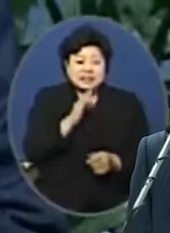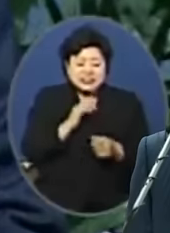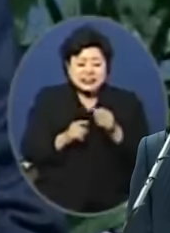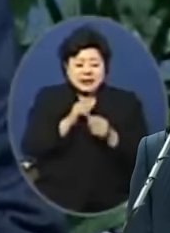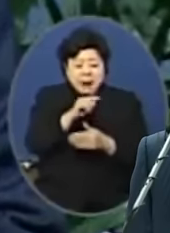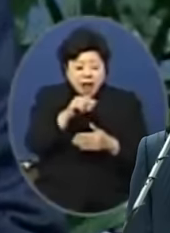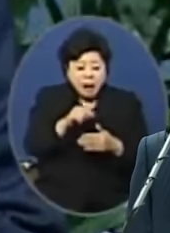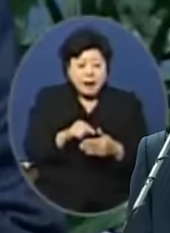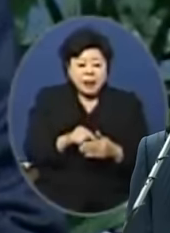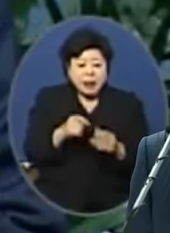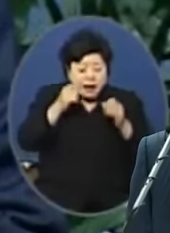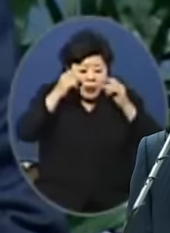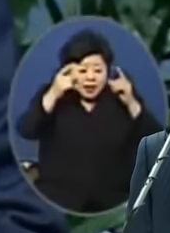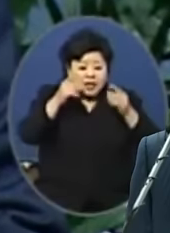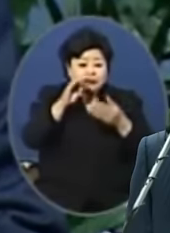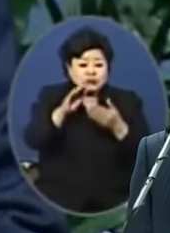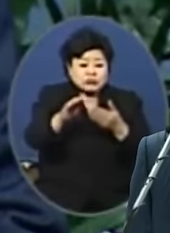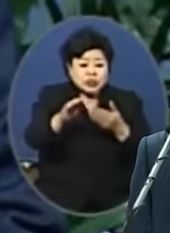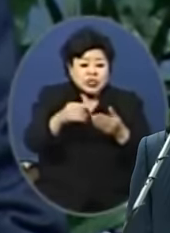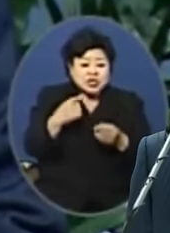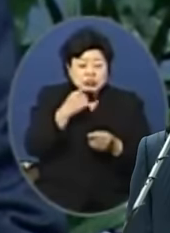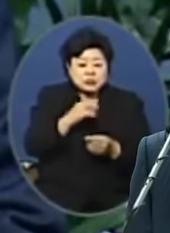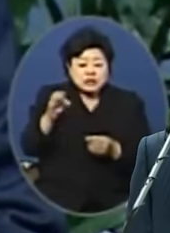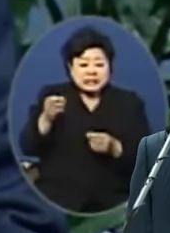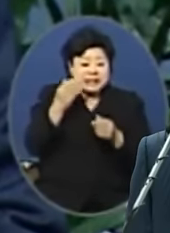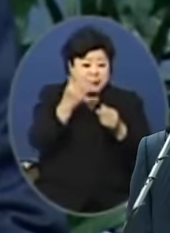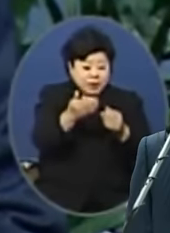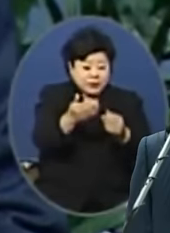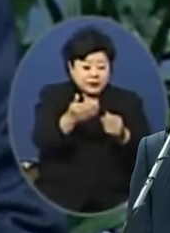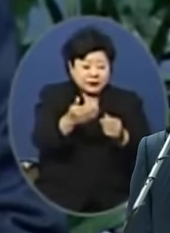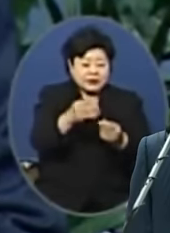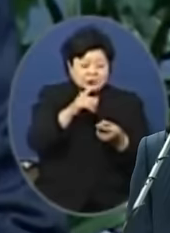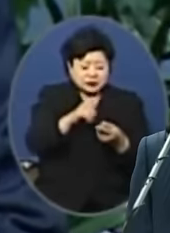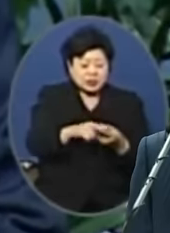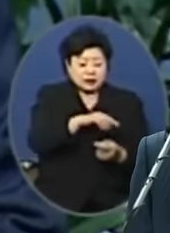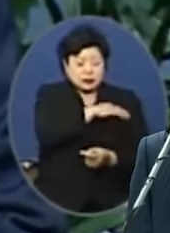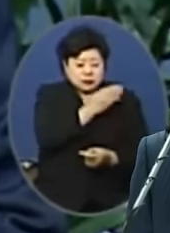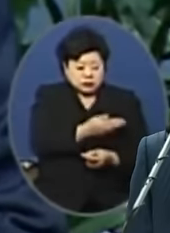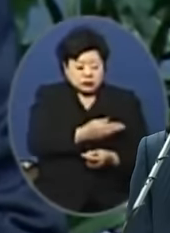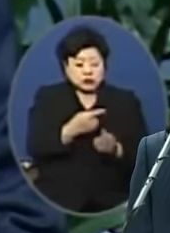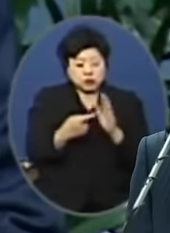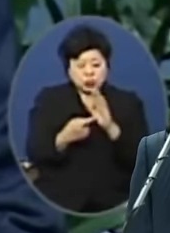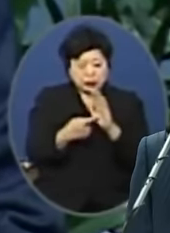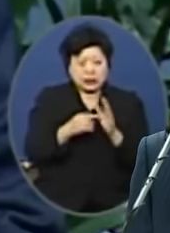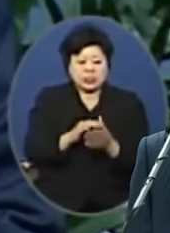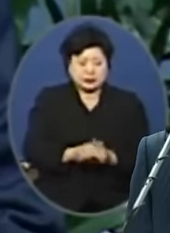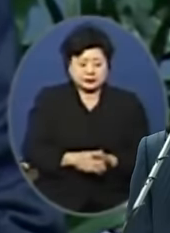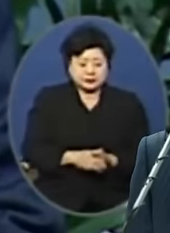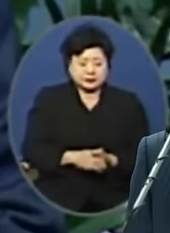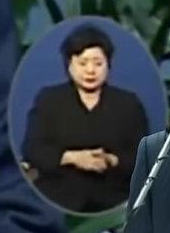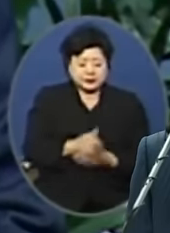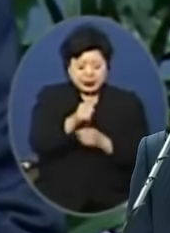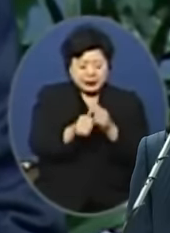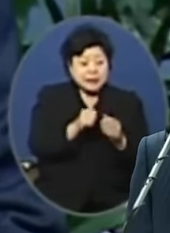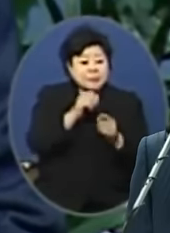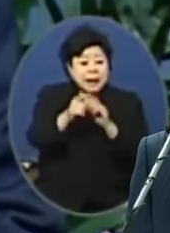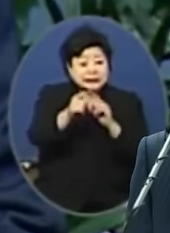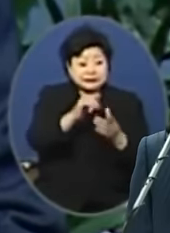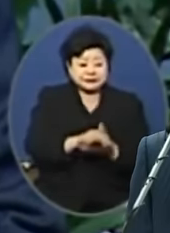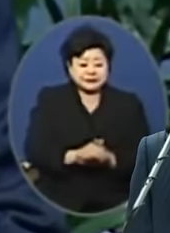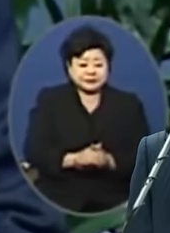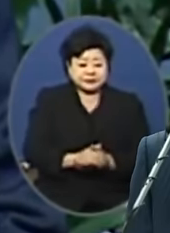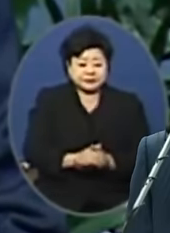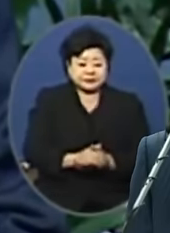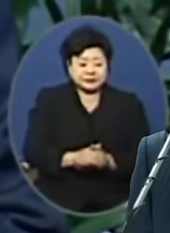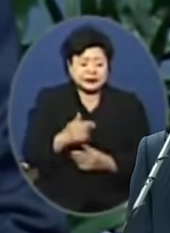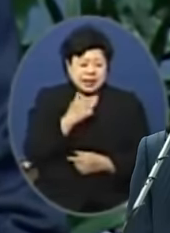마음에 우리가 깨닫고 난 다음 입으로 시인하면 그것이 능력으로 역사하기 시작하는 것입니다. 하나님의 말씀은 더구나